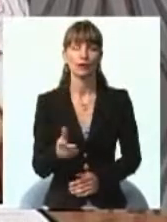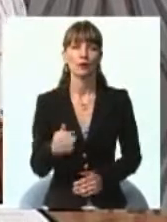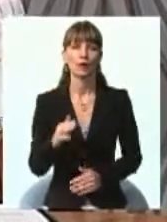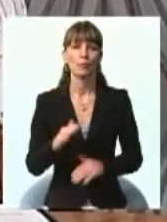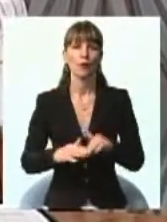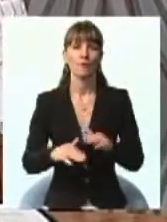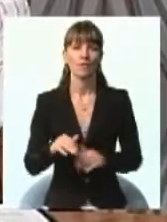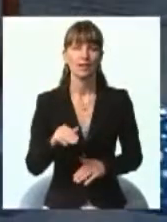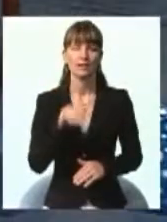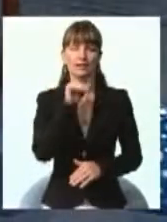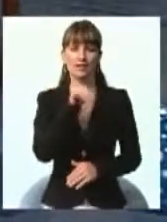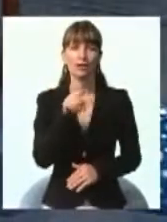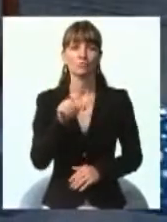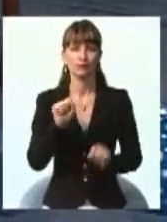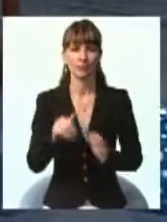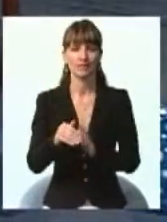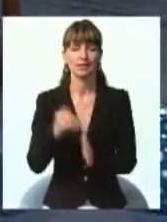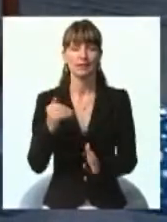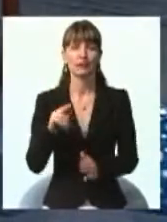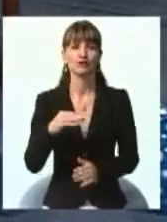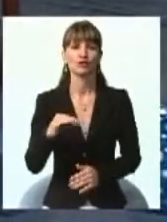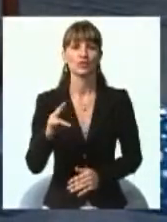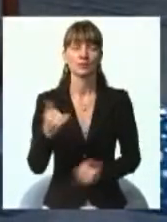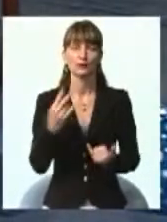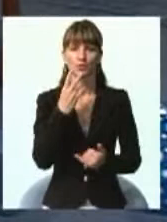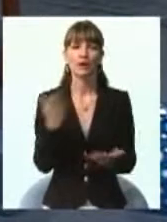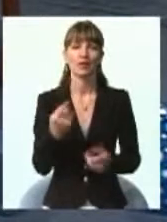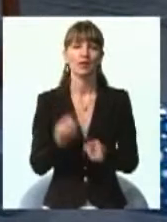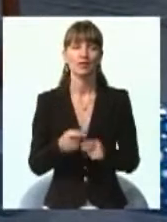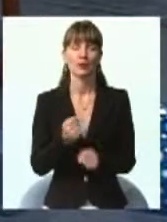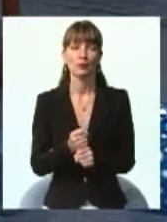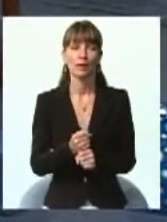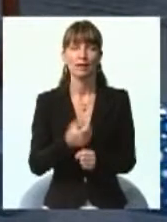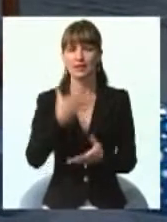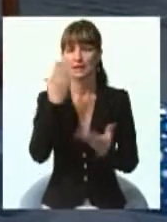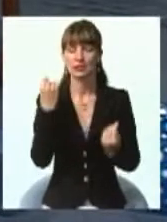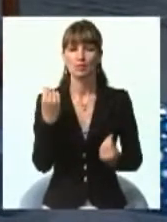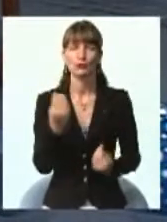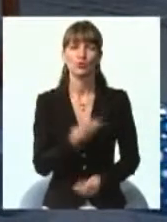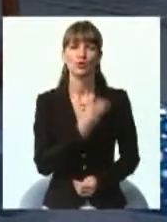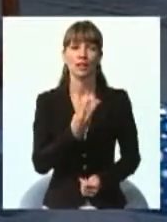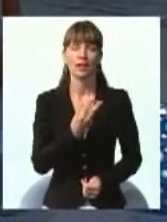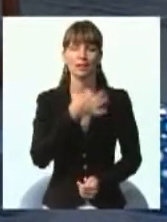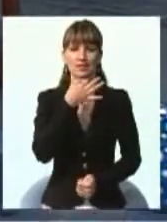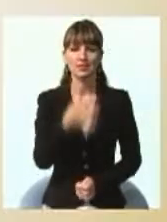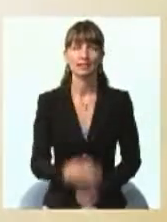дійсно вміє викликати джинів. Тож прямо зараз давайте й подивимось, як він це робить. Тільки не забудьте загадати бажання.